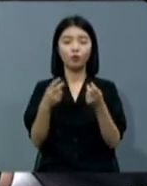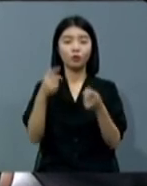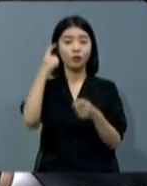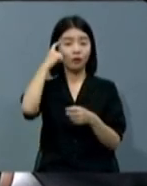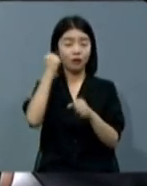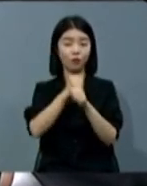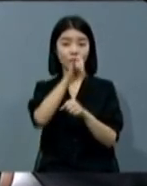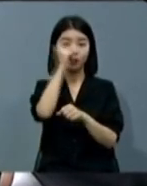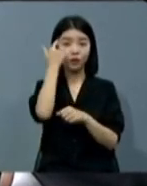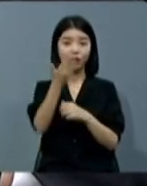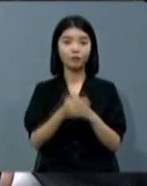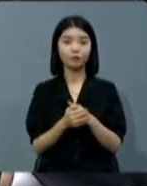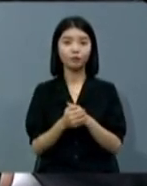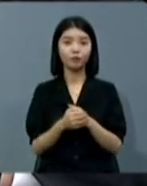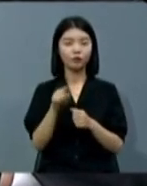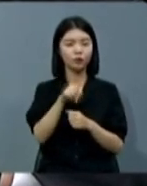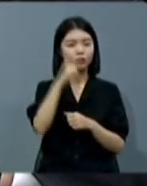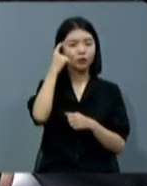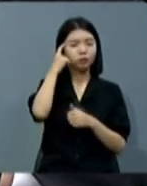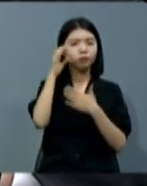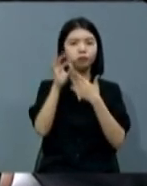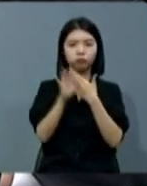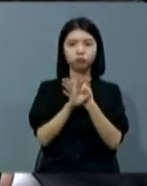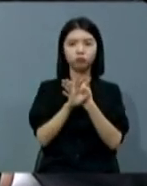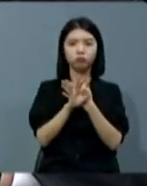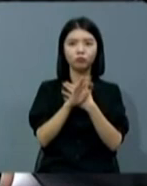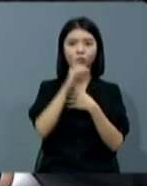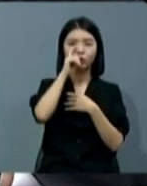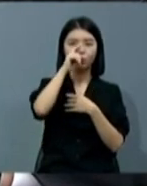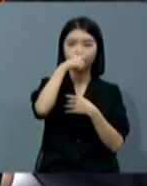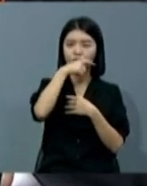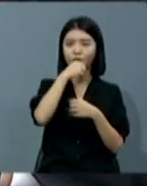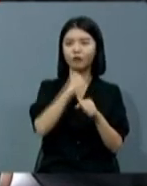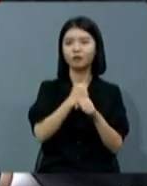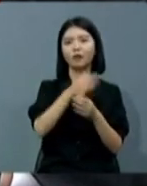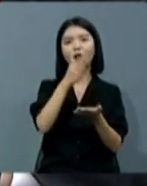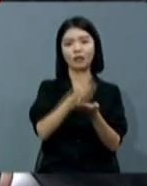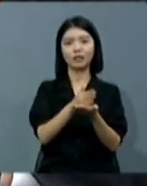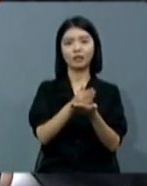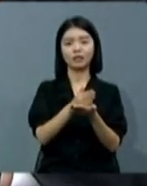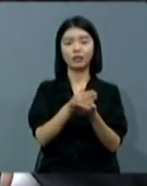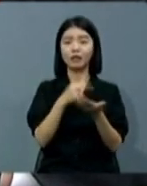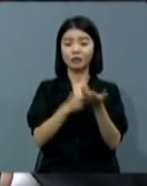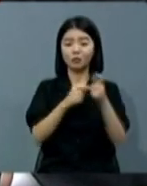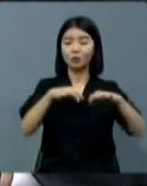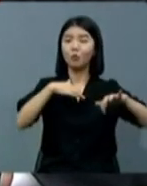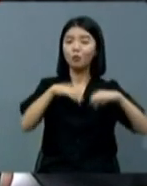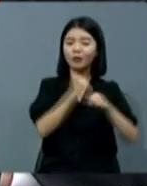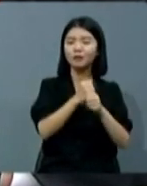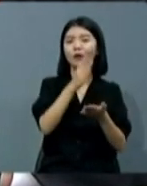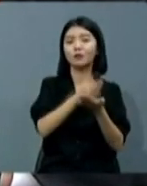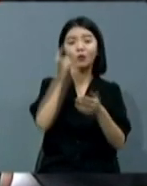계십니까? 그렇게 생각한다면 도로도 만들지 말아야죠. 제주 산록도로도 그게 환경